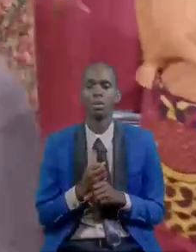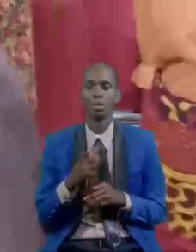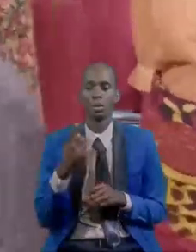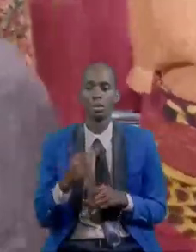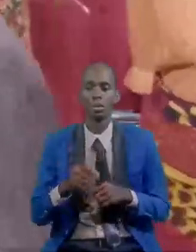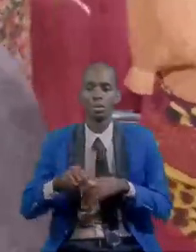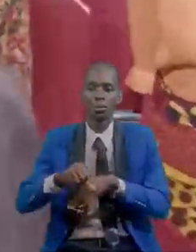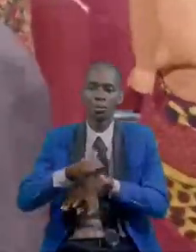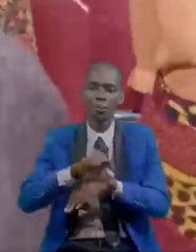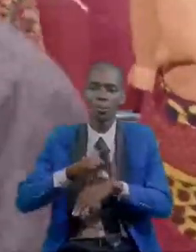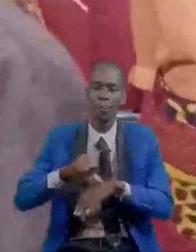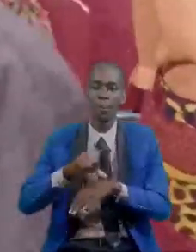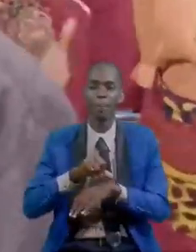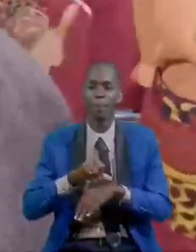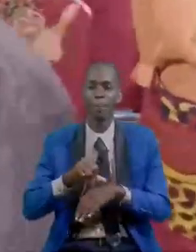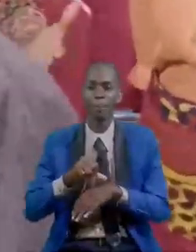l'onction,